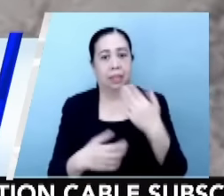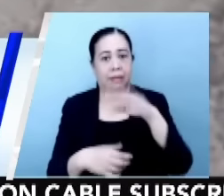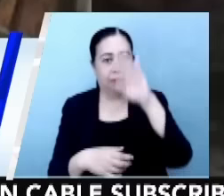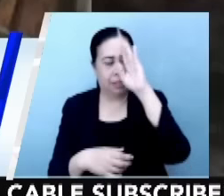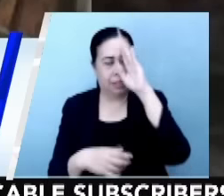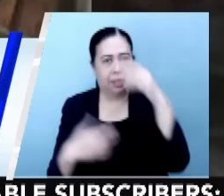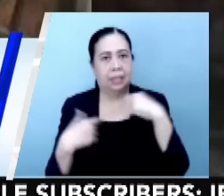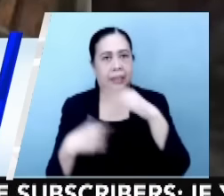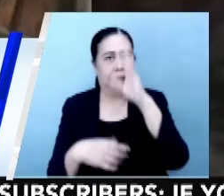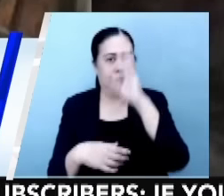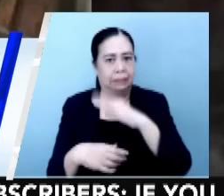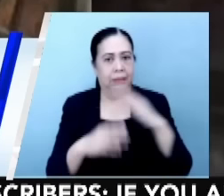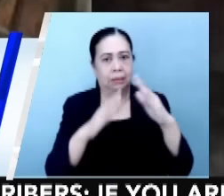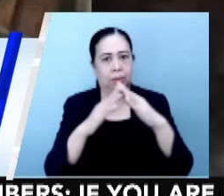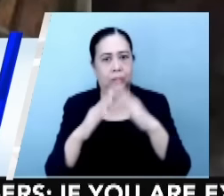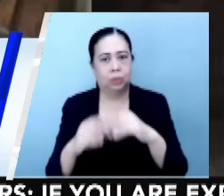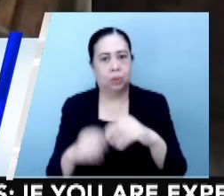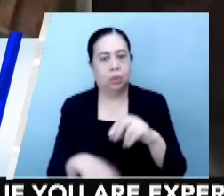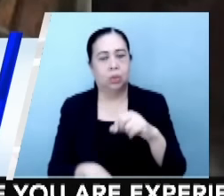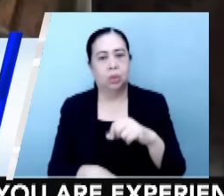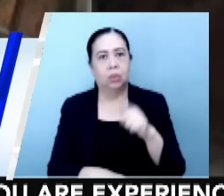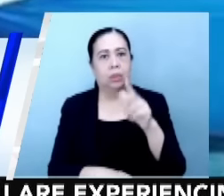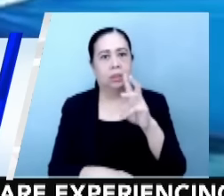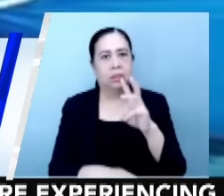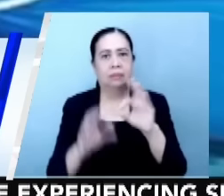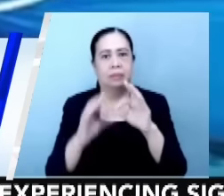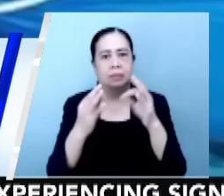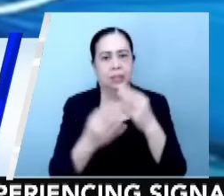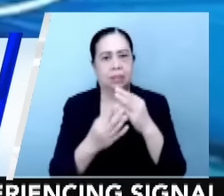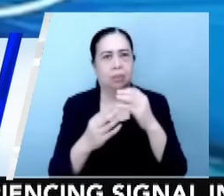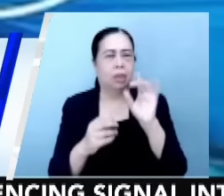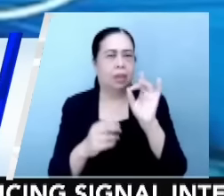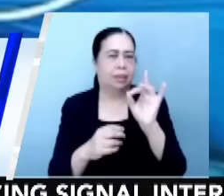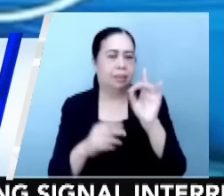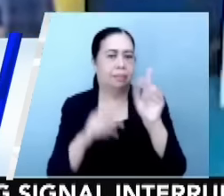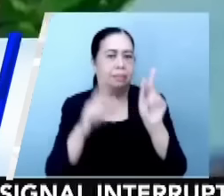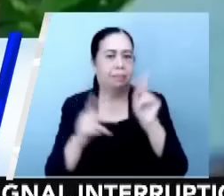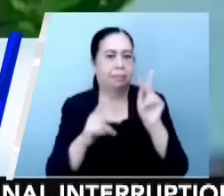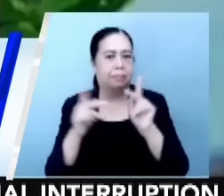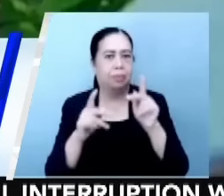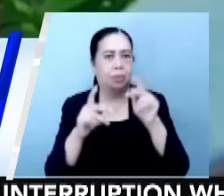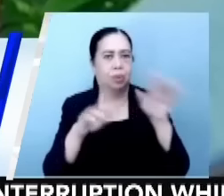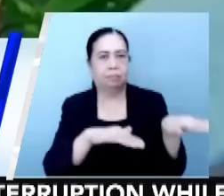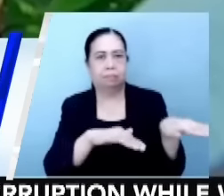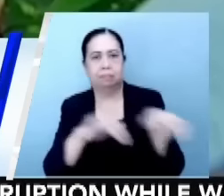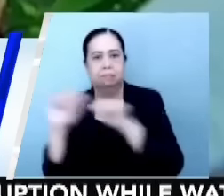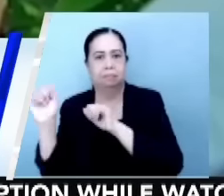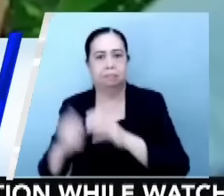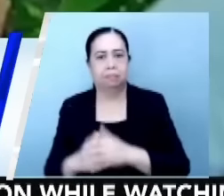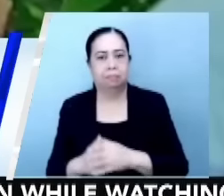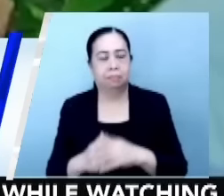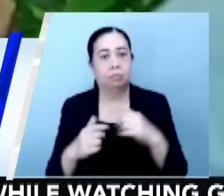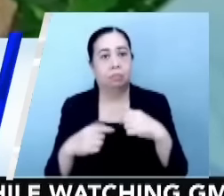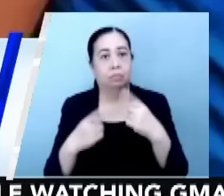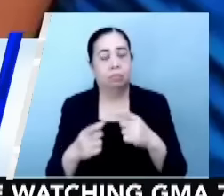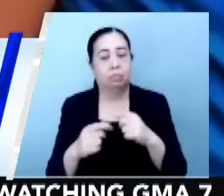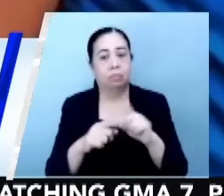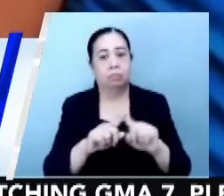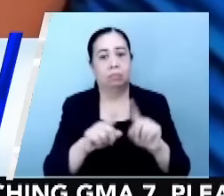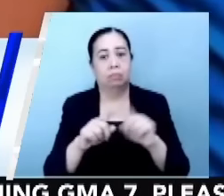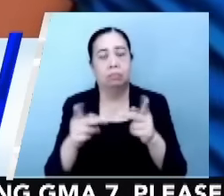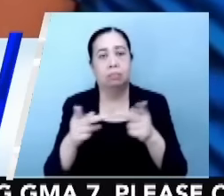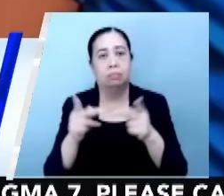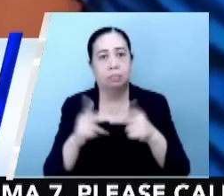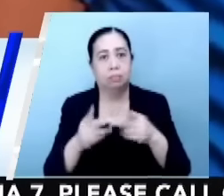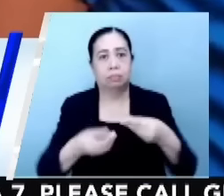7. 26 na pamilya o higit 80 residente ang napalikas. Sa gitna ng pinsala sa iba't ibang lugar, namahagi na ng tulong